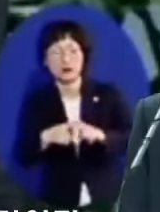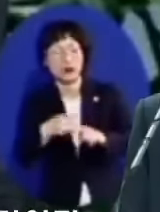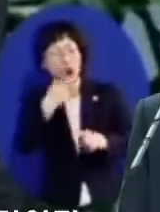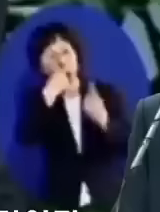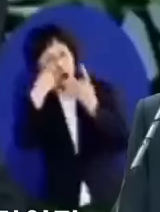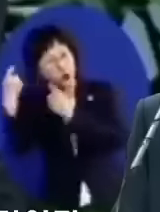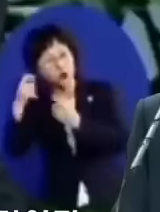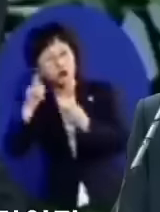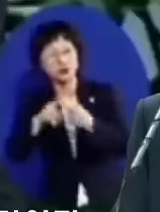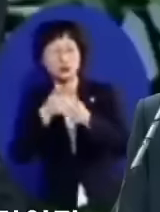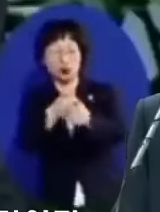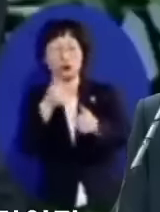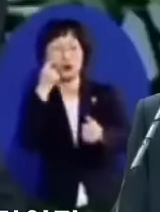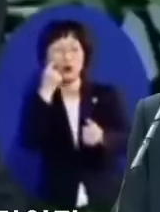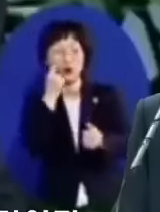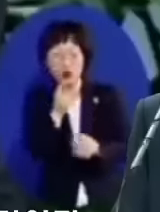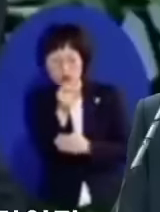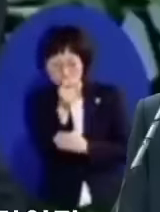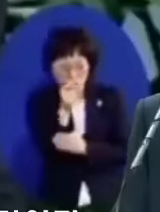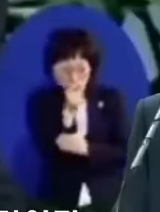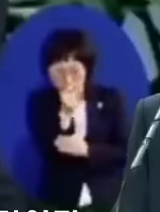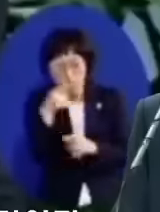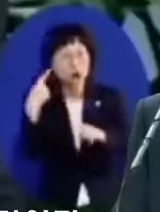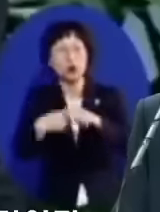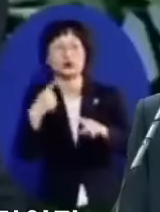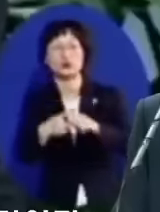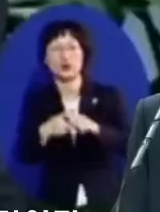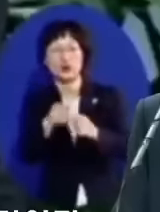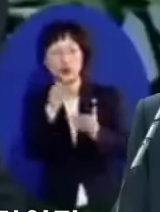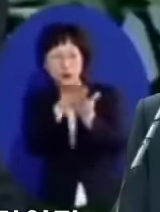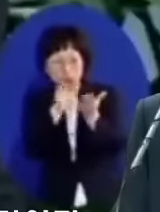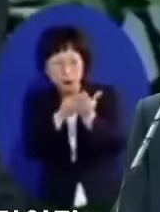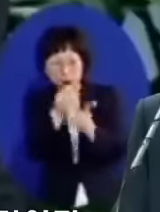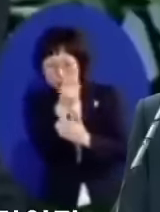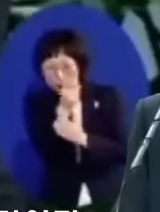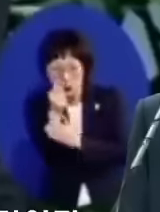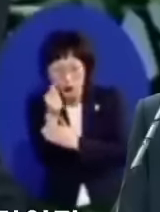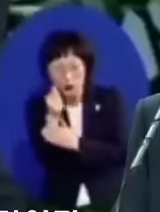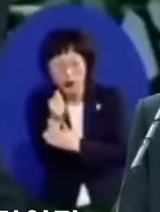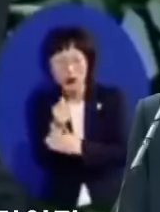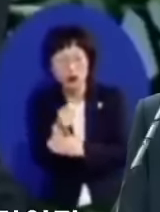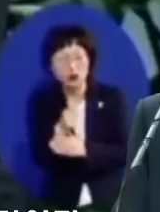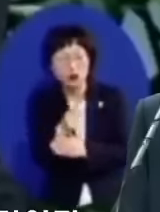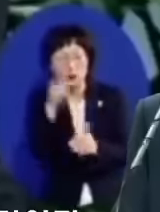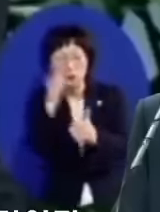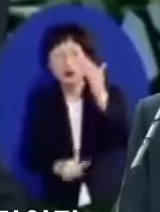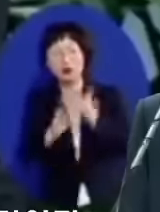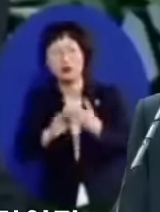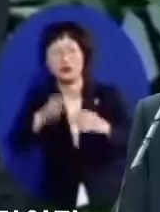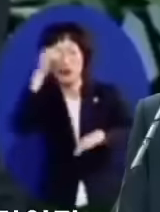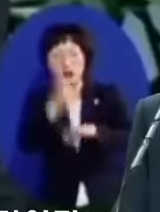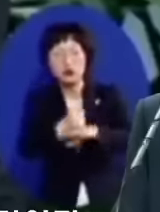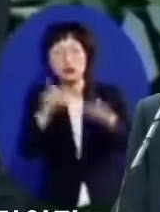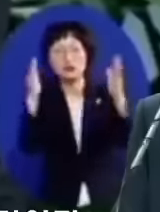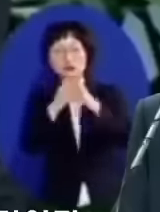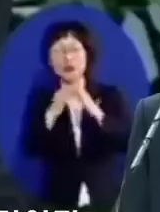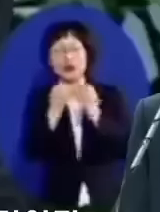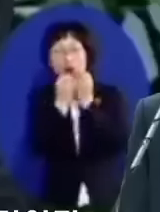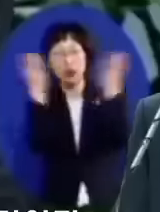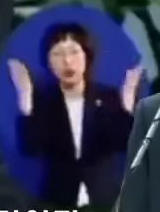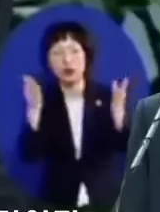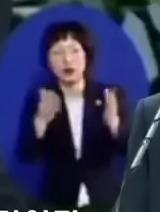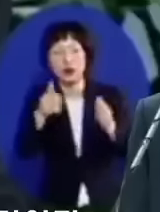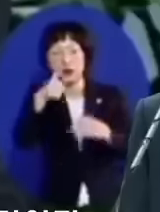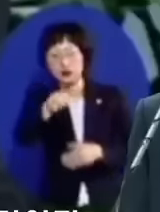없습니다. 도박하는 사람도 마찬가지입니다. 도박에 잡혀놓으면 가산 다 탕진하고 부모, 형제, 자식도 눈에 안